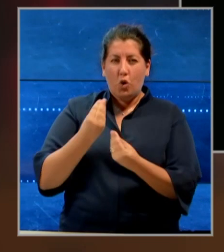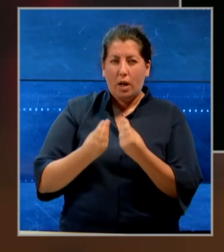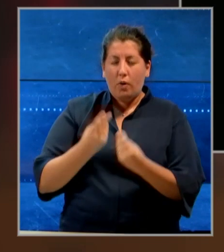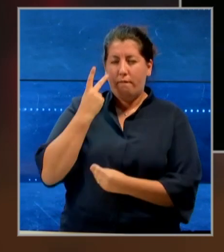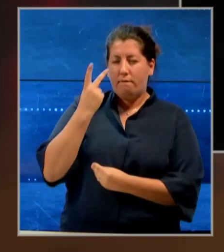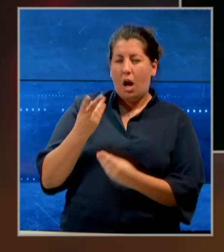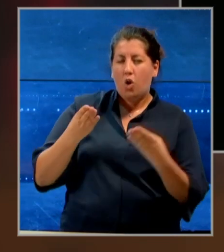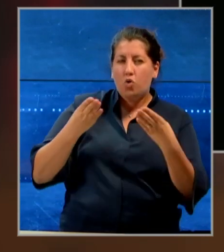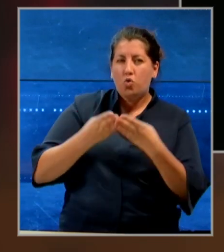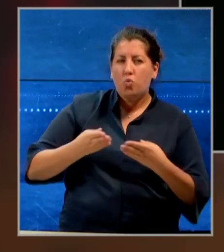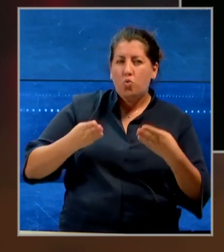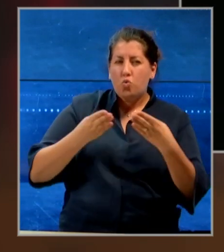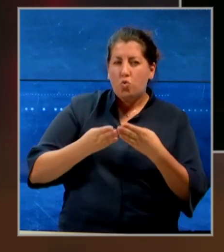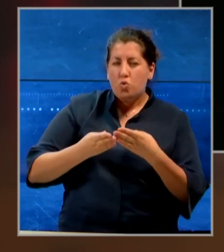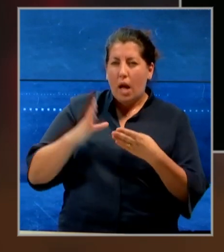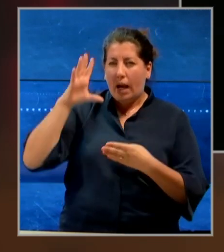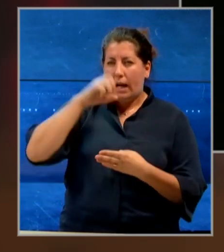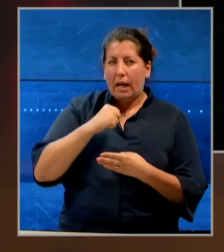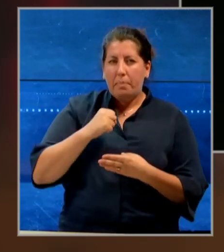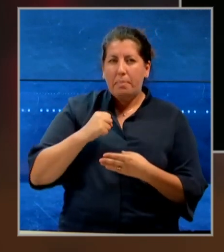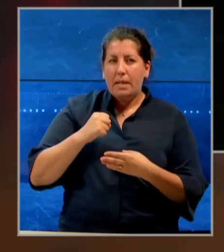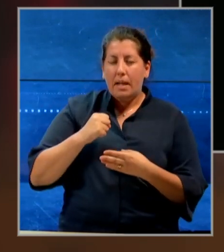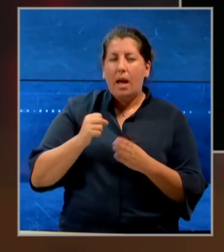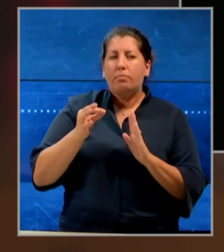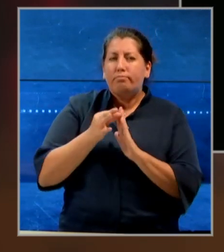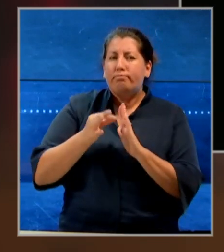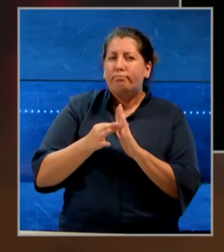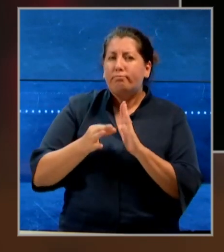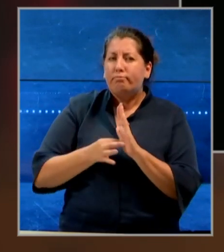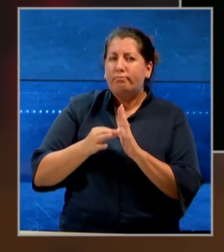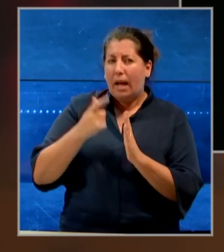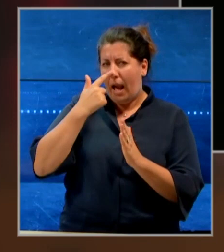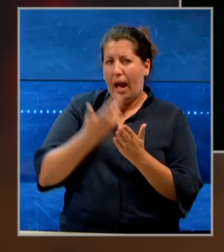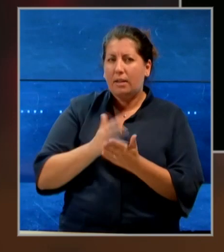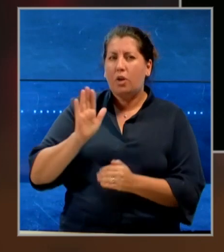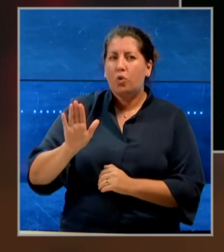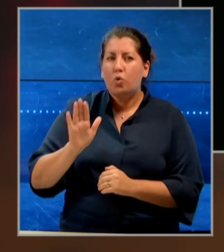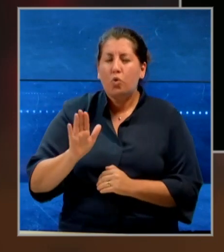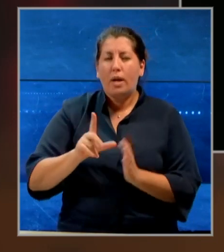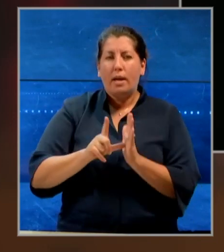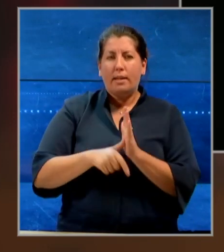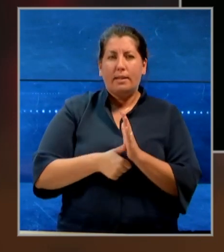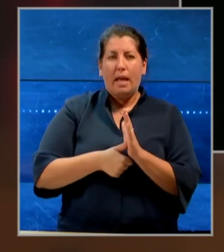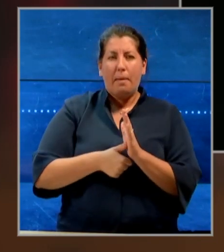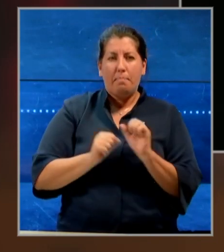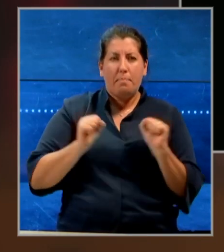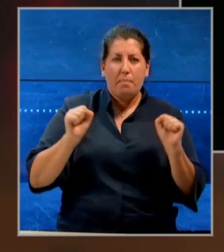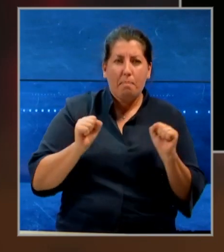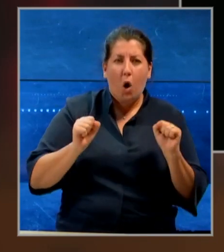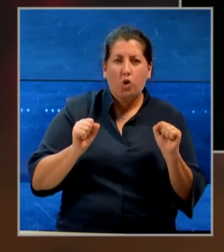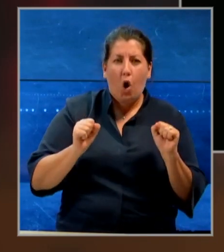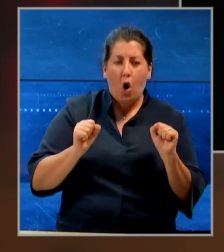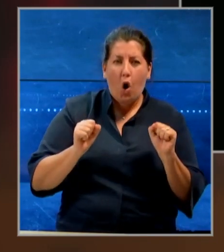degli algoritmi, per capire anche le caratteristiche atletiche, i tempi di corsa, i tempi motori e soprattutto l'aspetto